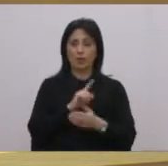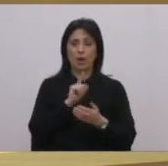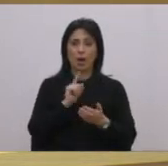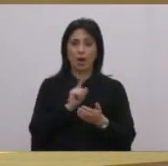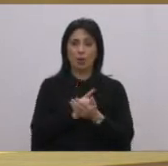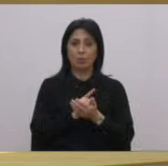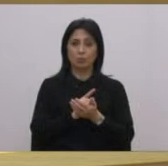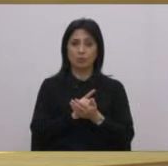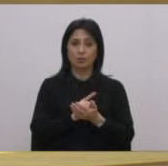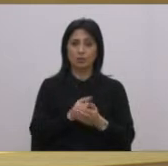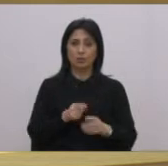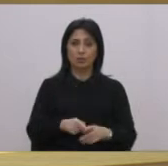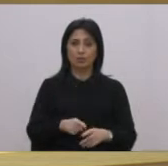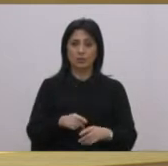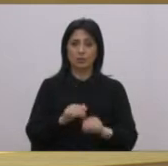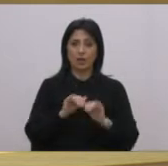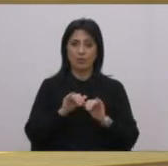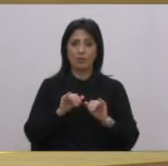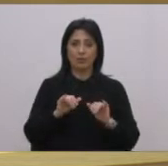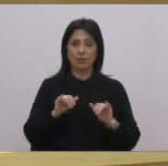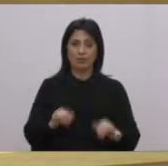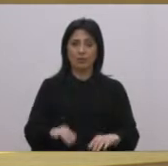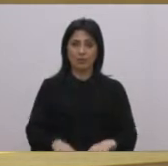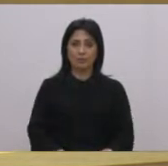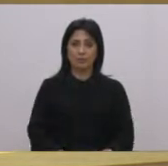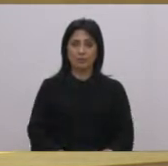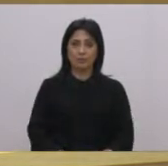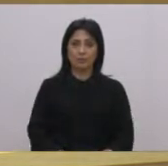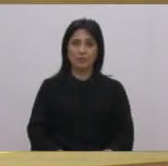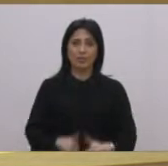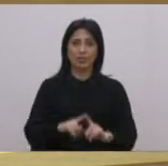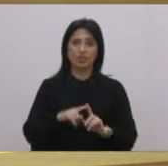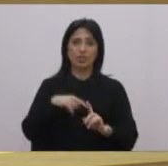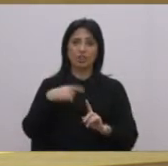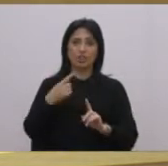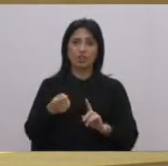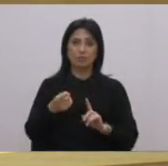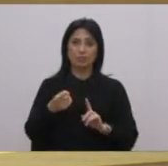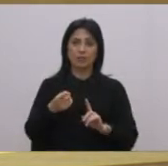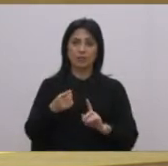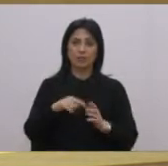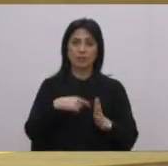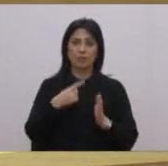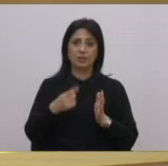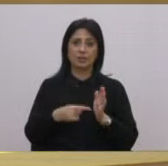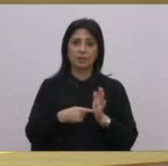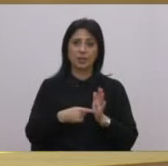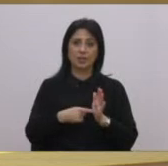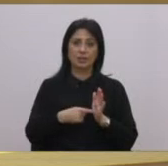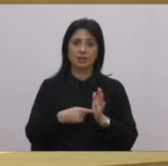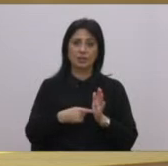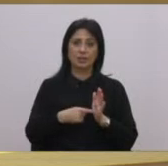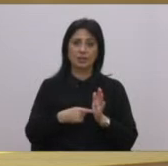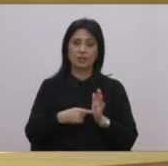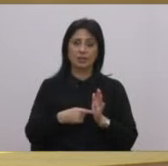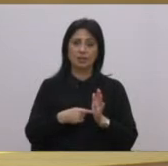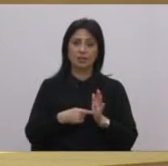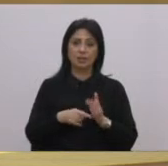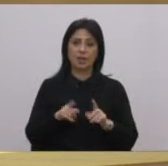აუცილებლად ჭირდება განვითარება. შემდეგი საკითხი მე მინდა